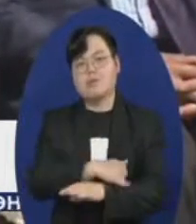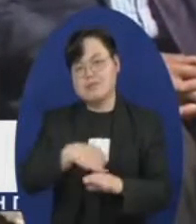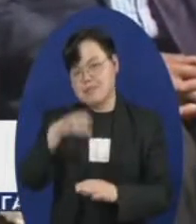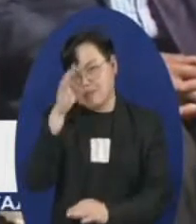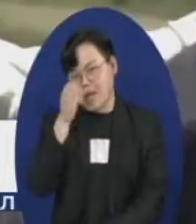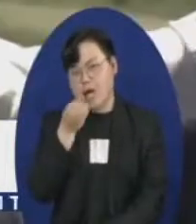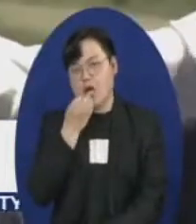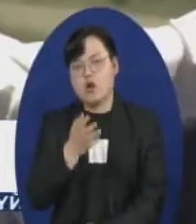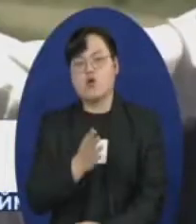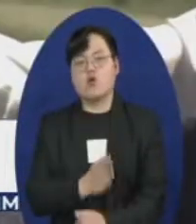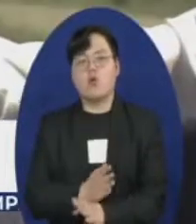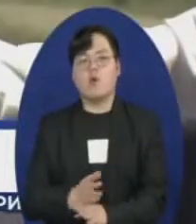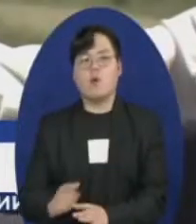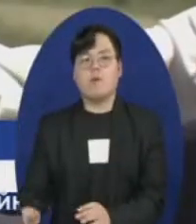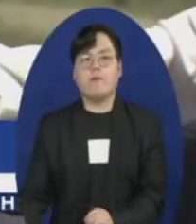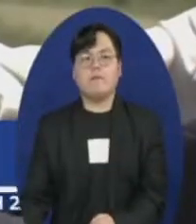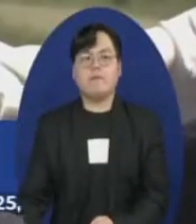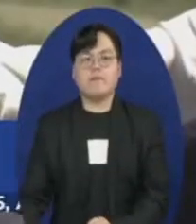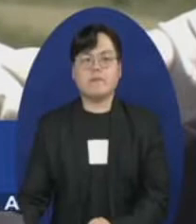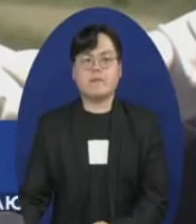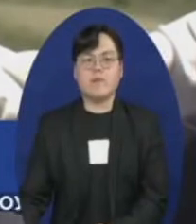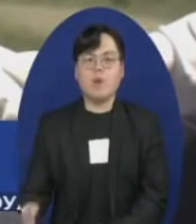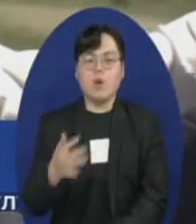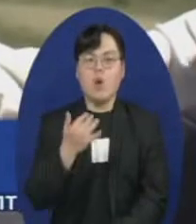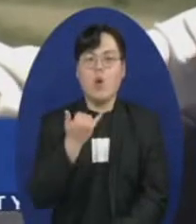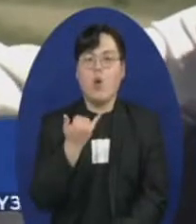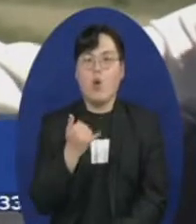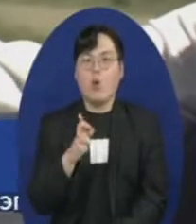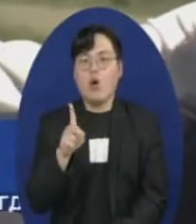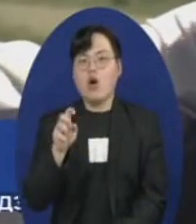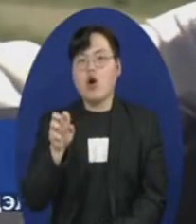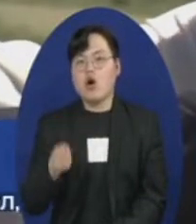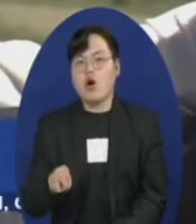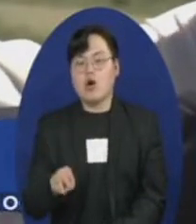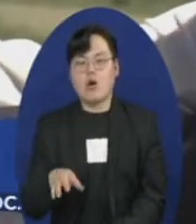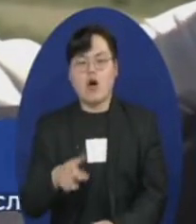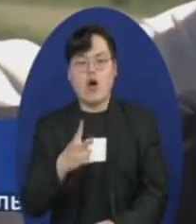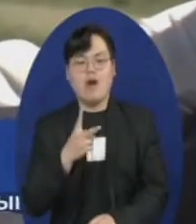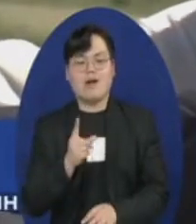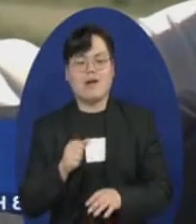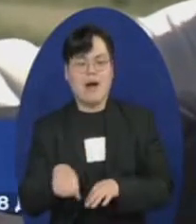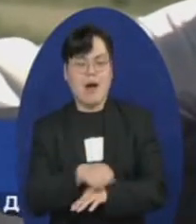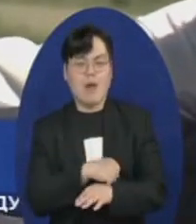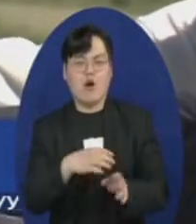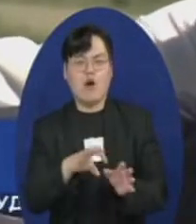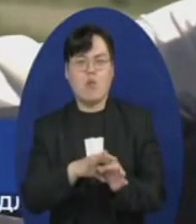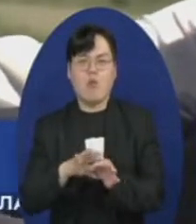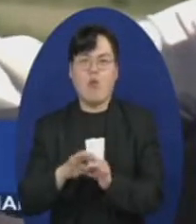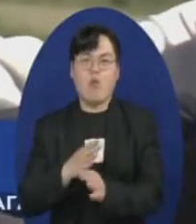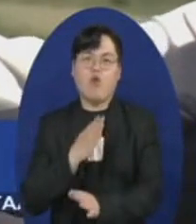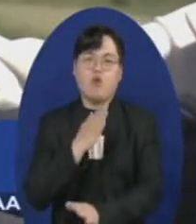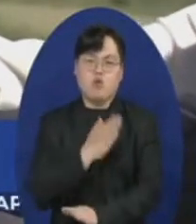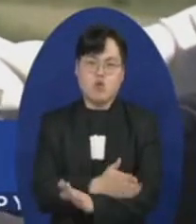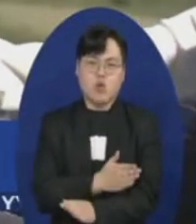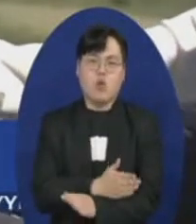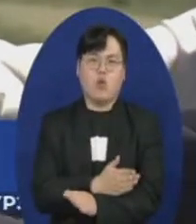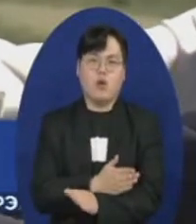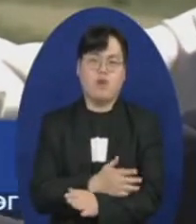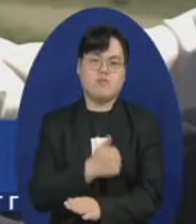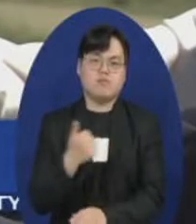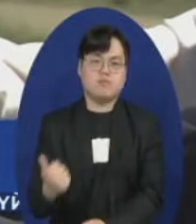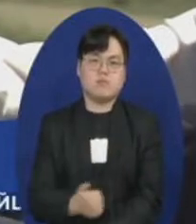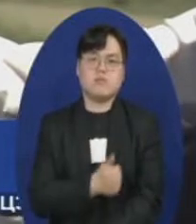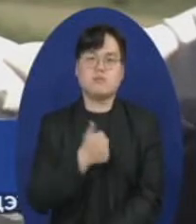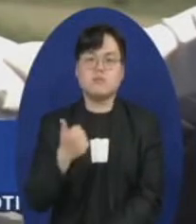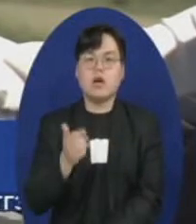үеэр онцлсан юм аа. Улаанбаатар хот бүх аймагуудтайгаа авто замаар холбогдсон юм уу улс боллоо. За